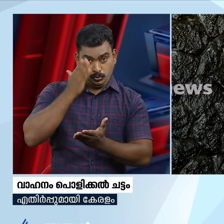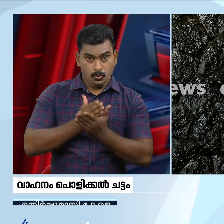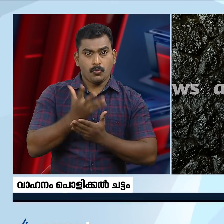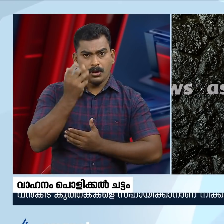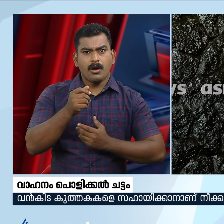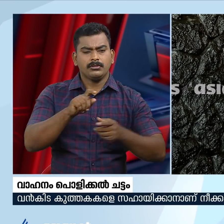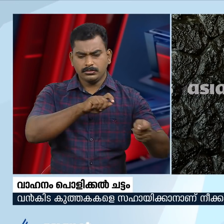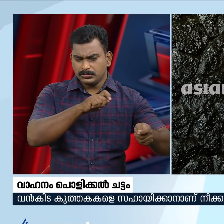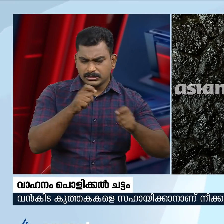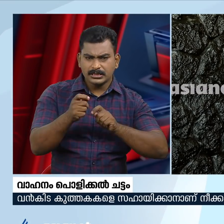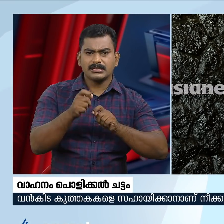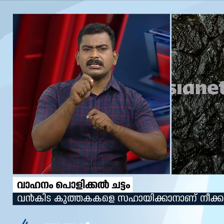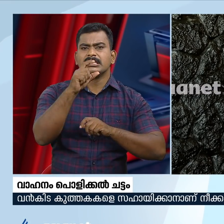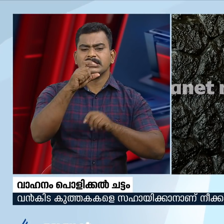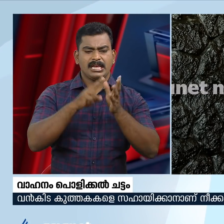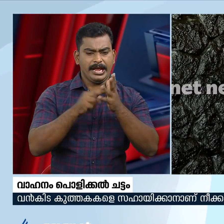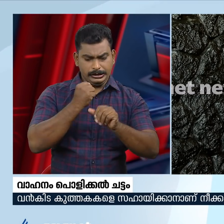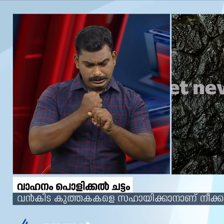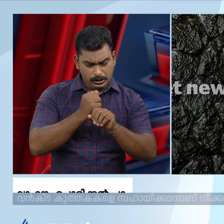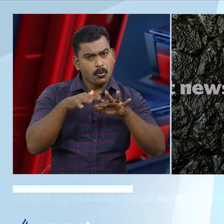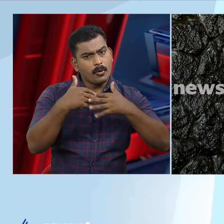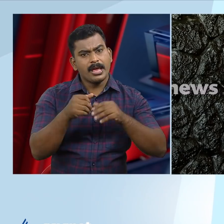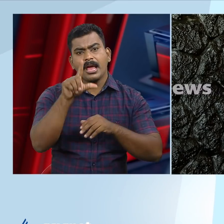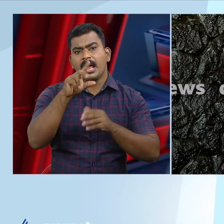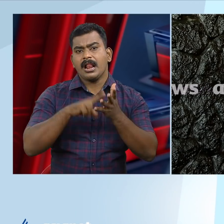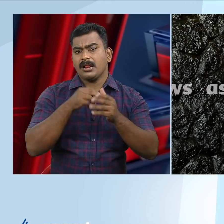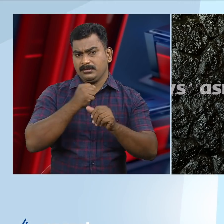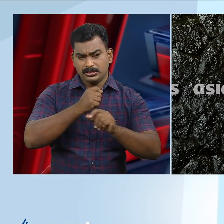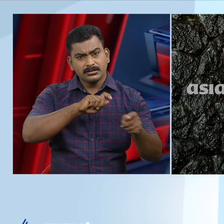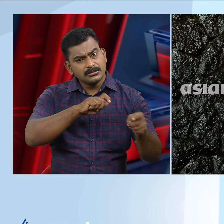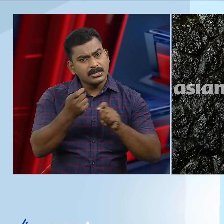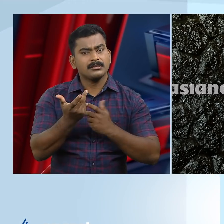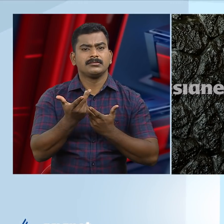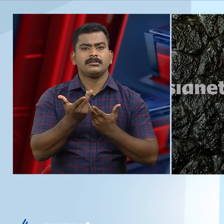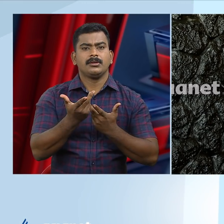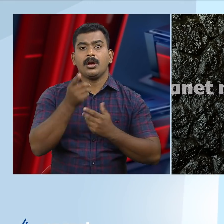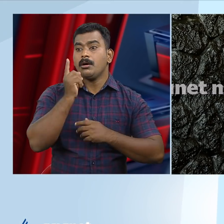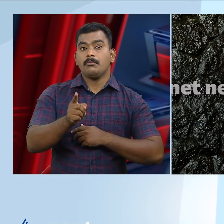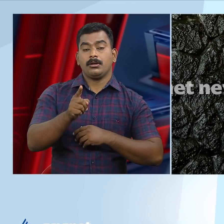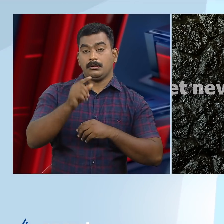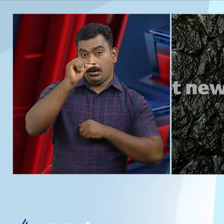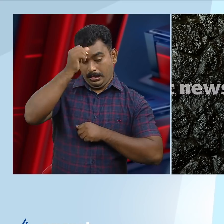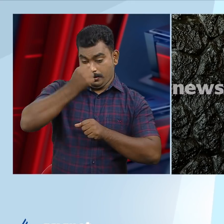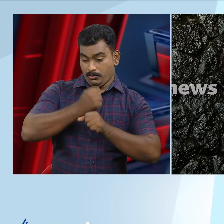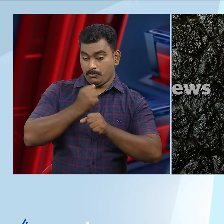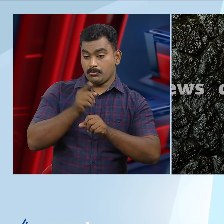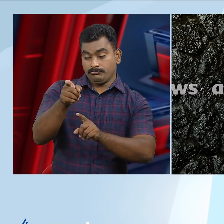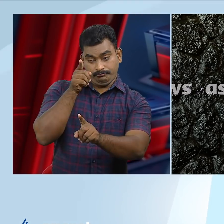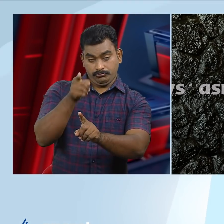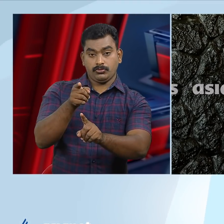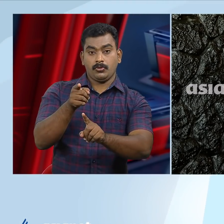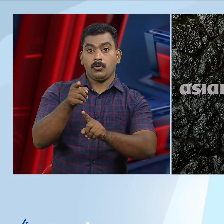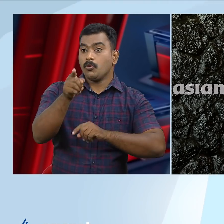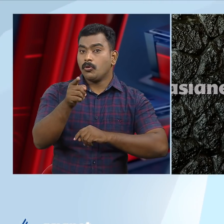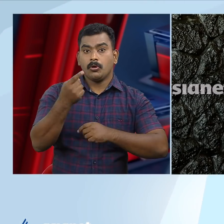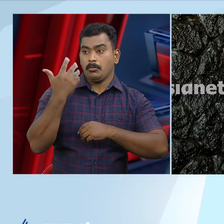മതി, CNGയിലോട്ടോ LNGയിലോട്ടോ കൺവേർട്ട് ചെയ്യാനുള്ള ഒരു അവസരമല്ലേ കൊടുക്കേണ്ടത്? അതിന് പകരം ഏകപക്ഷീയമായിട്ട് 15 വർഷം വണ്ടികളെ എത്ര